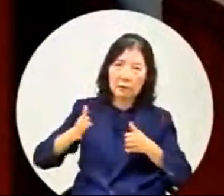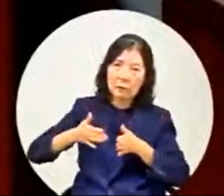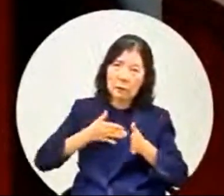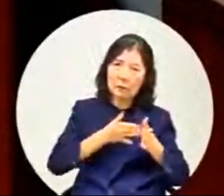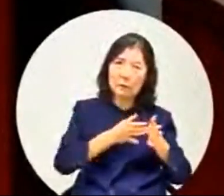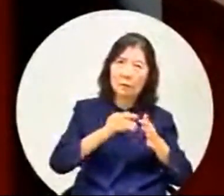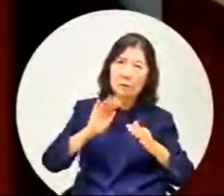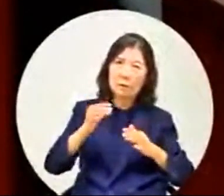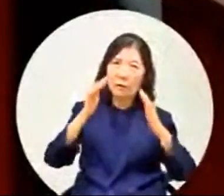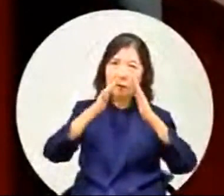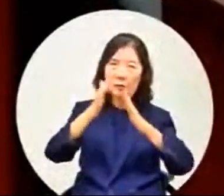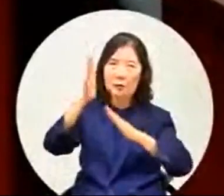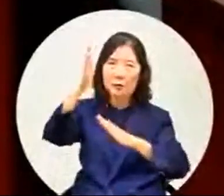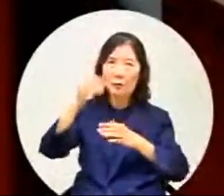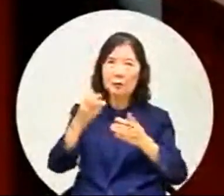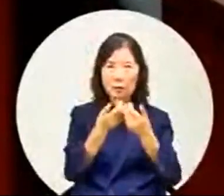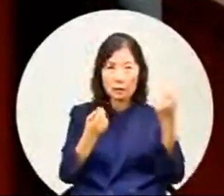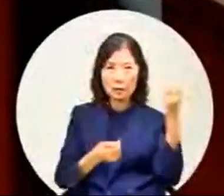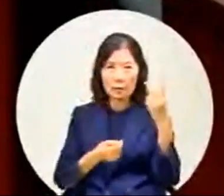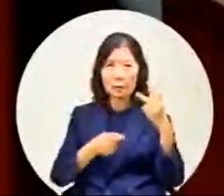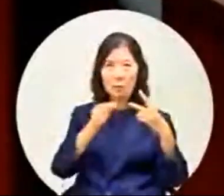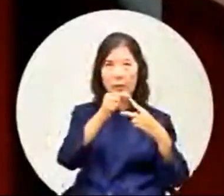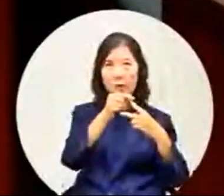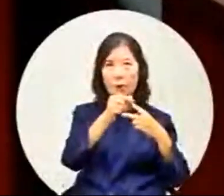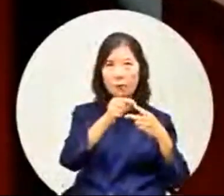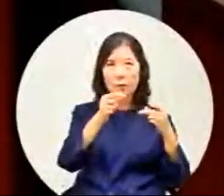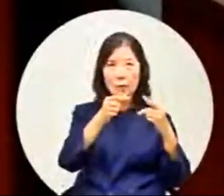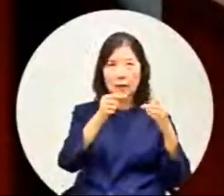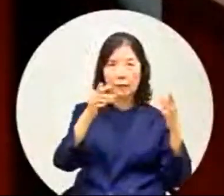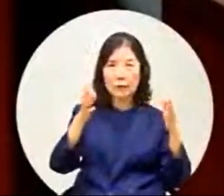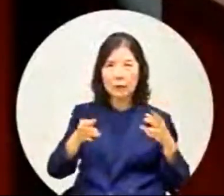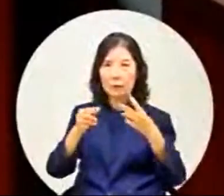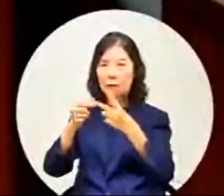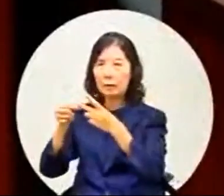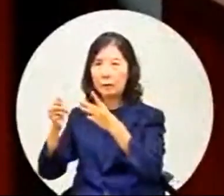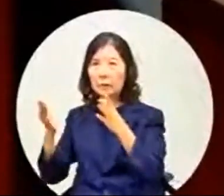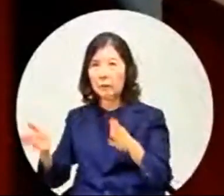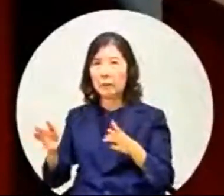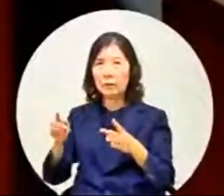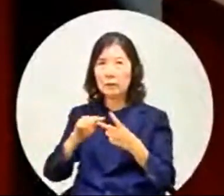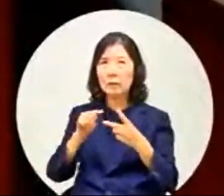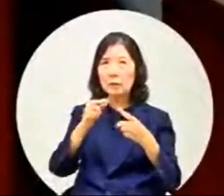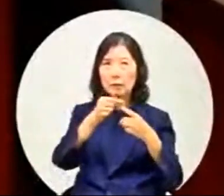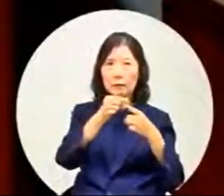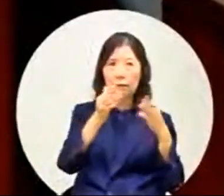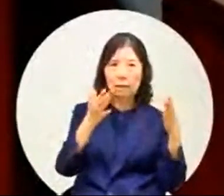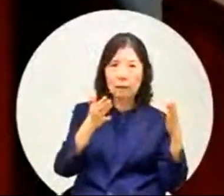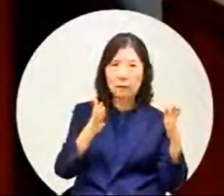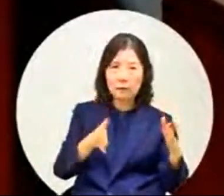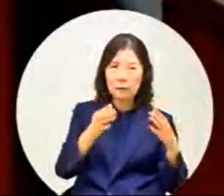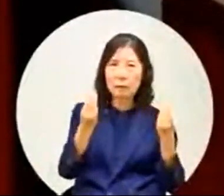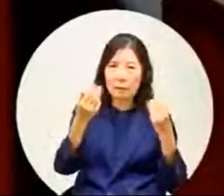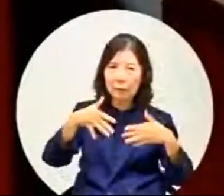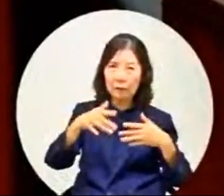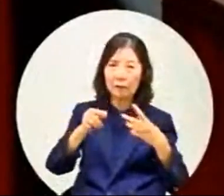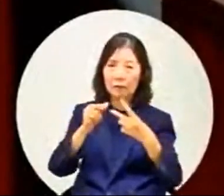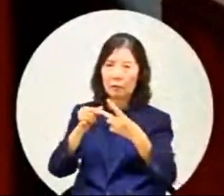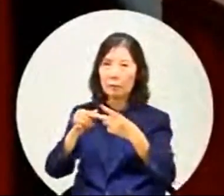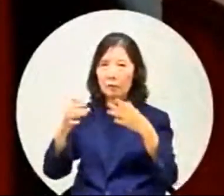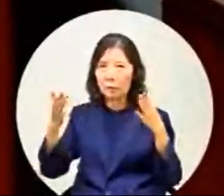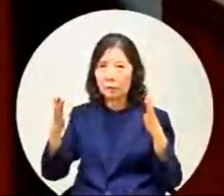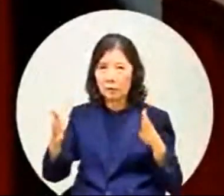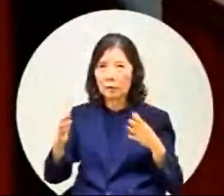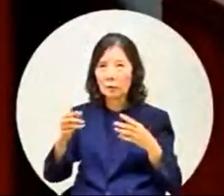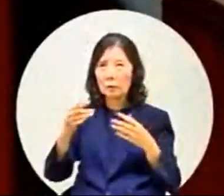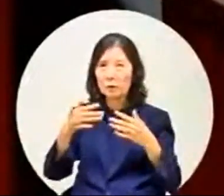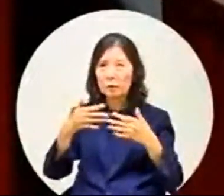政府后来把它拆成两个部分了，分成一阶跟二阶。一阶的话大家没有问题，因为在观光区域。二阶问题出来